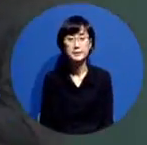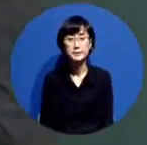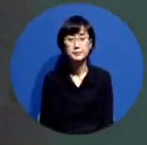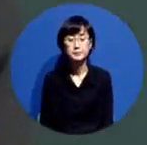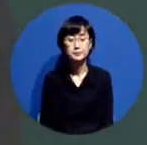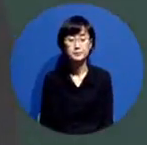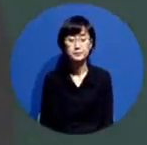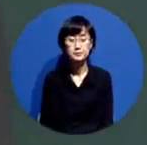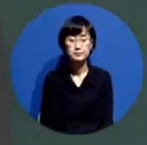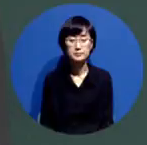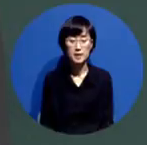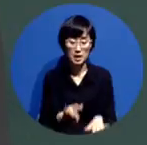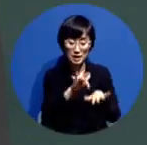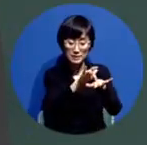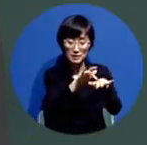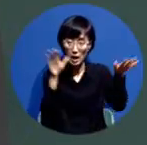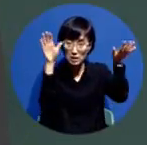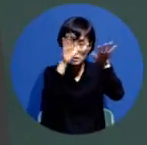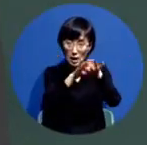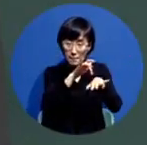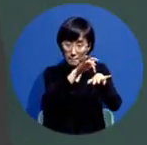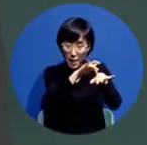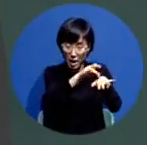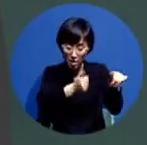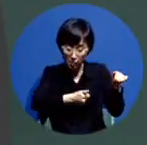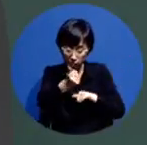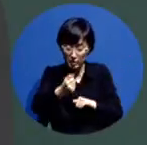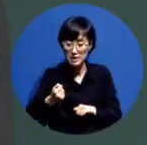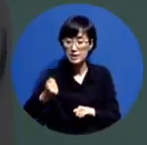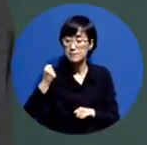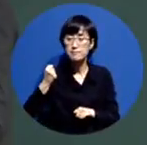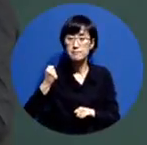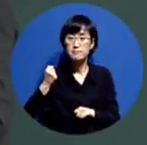能够拥有这个属灵的力量，就能够胜过撒旦。 이 흑암의 존재를 무너뜨릴 수 있는 힘이란 말이죠.